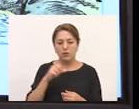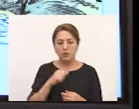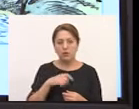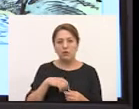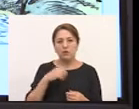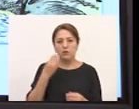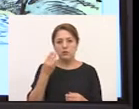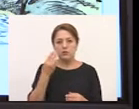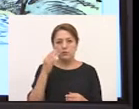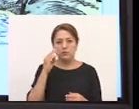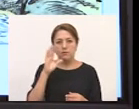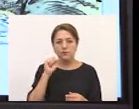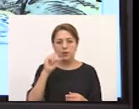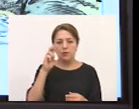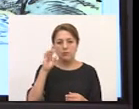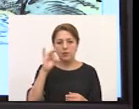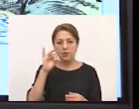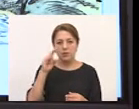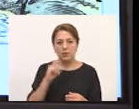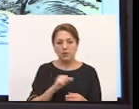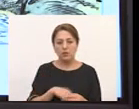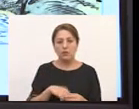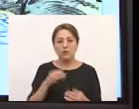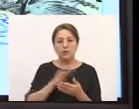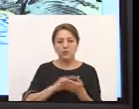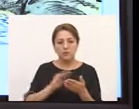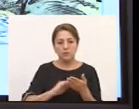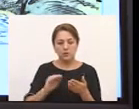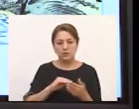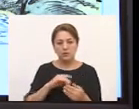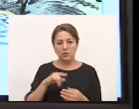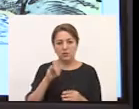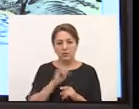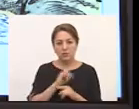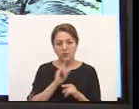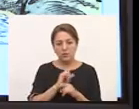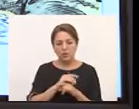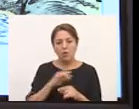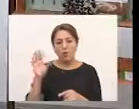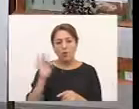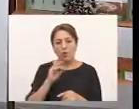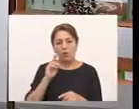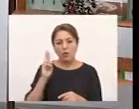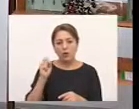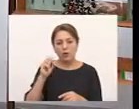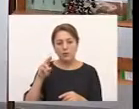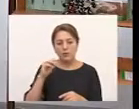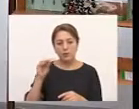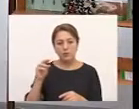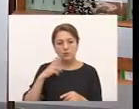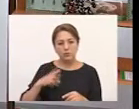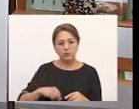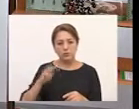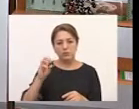Швабрин ранил Гринёва, да еще написал родителям неправду о капитанской дочери Маше.